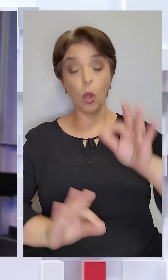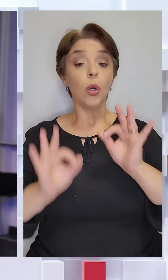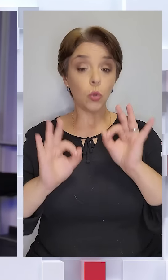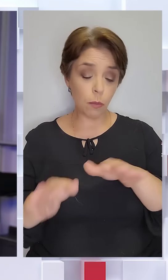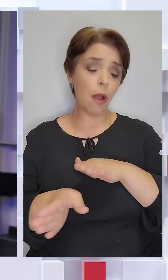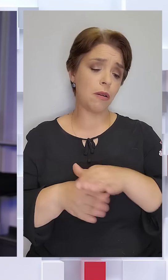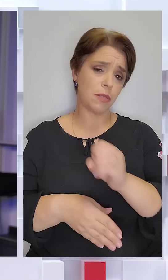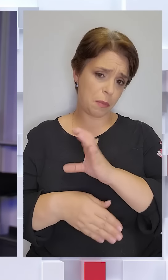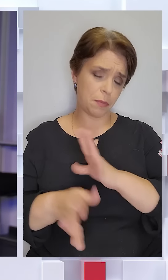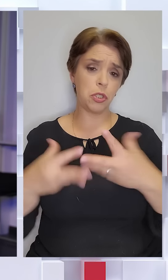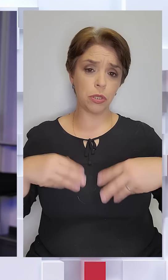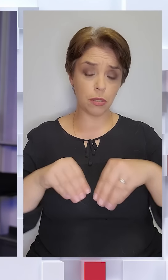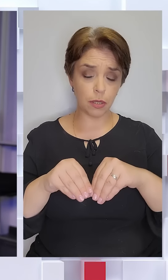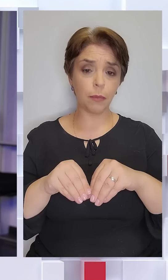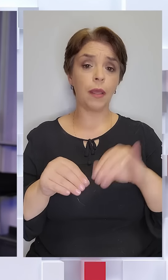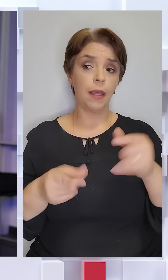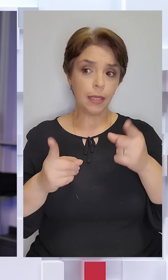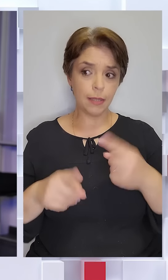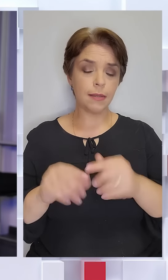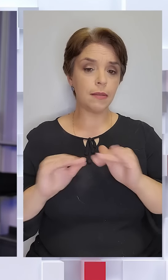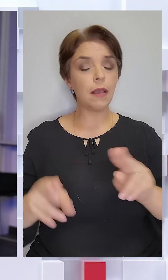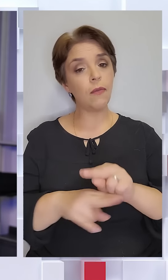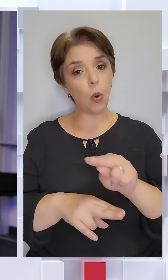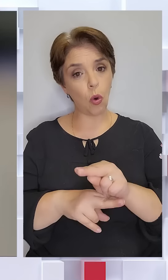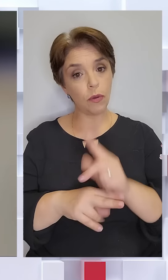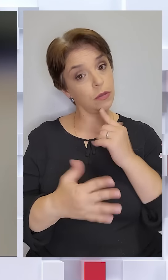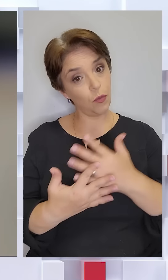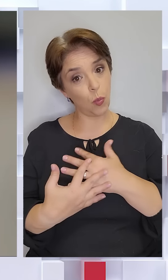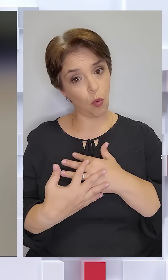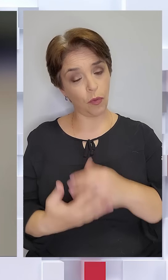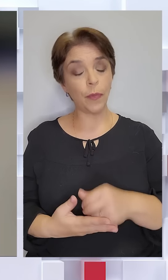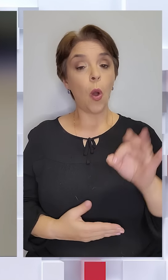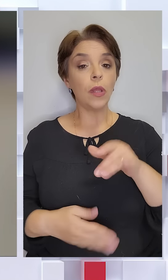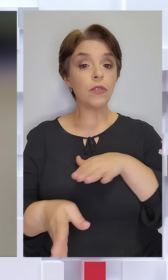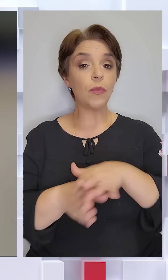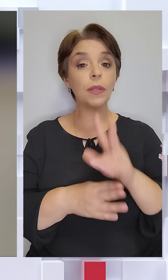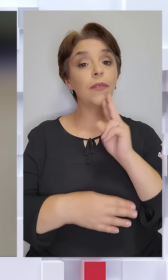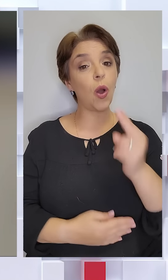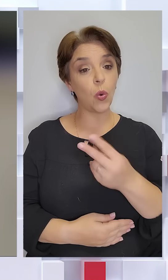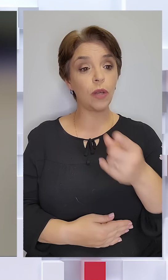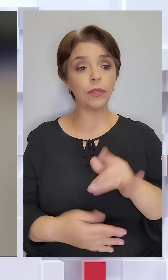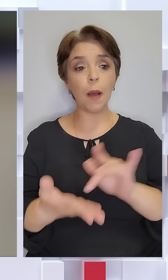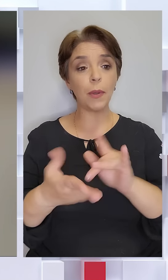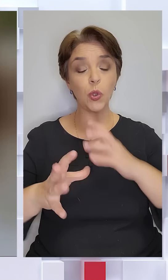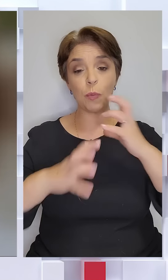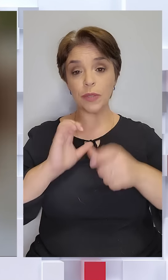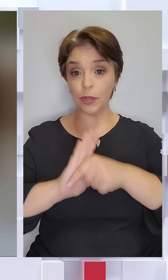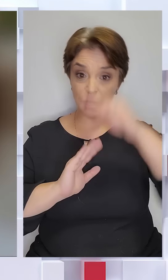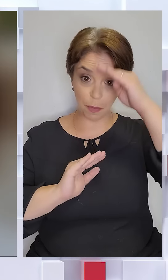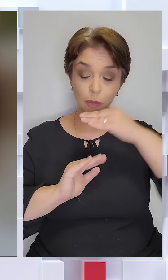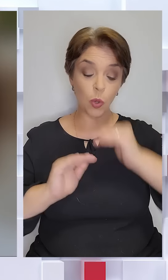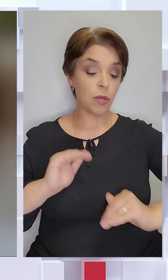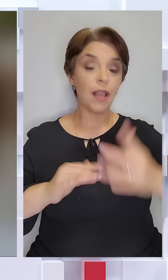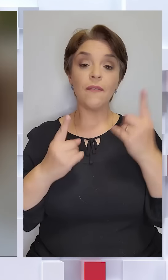Нормальні забезпечені сім'ї, і дійсно ці діти виховуються в любові. Олені вже виповнилося 2 роки. Вона мандрує світом з батьком